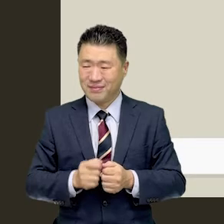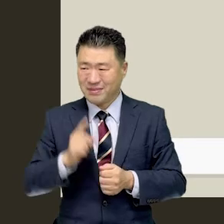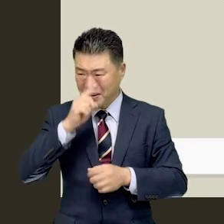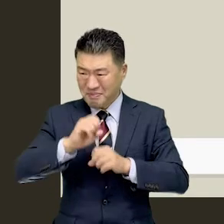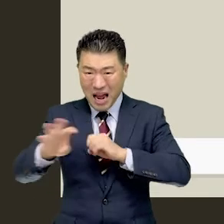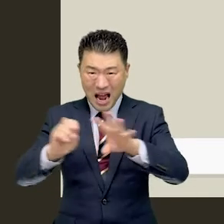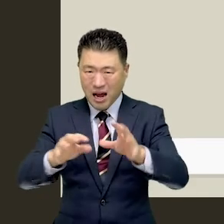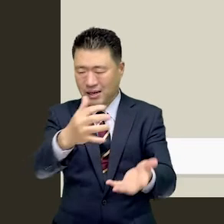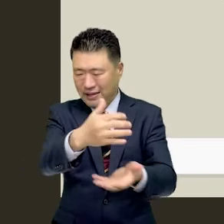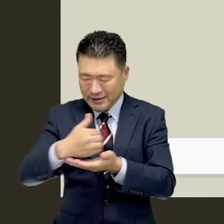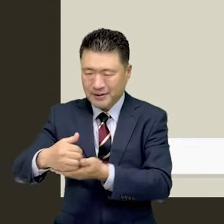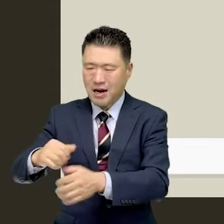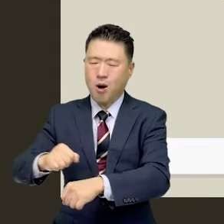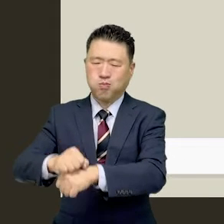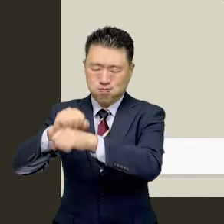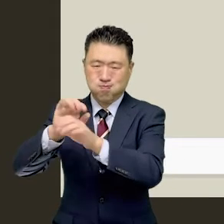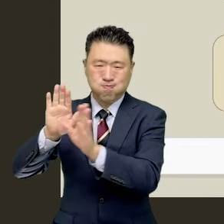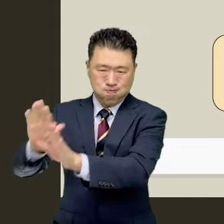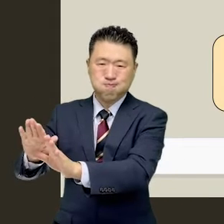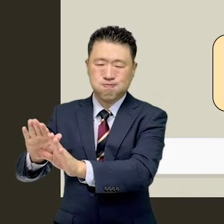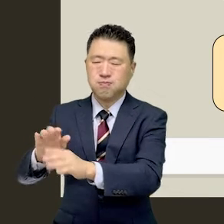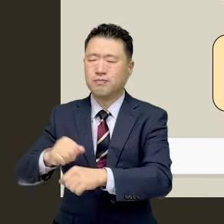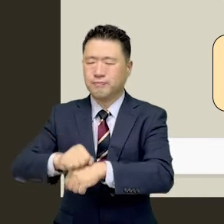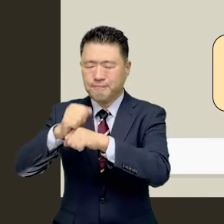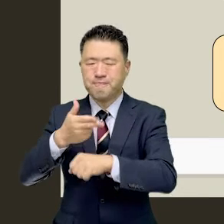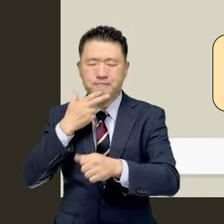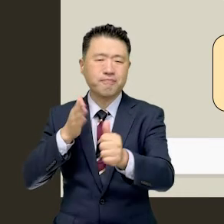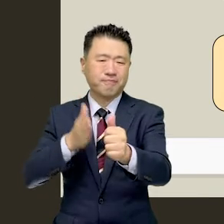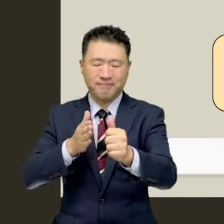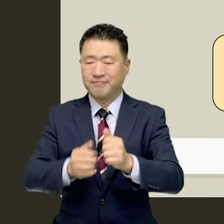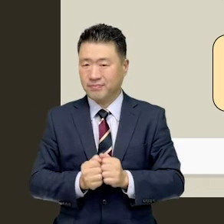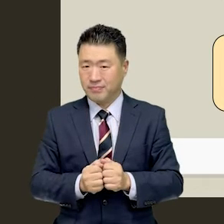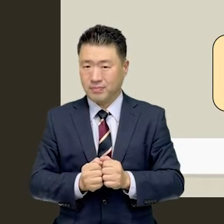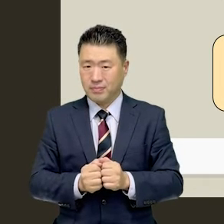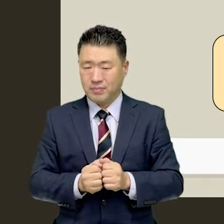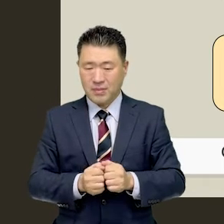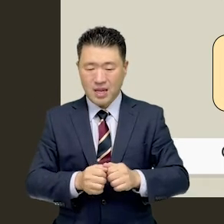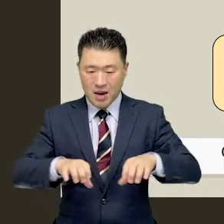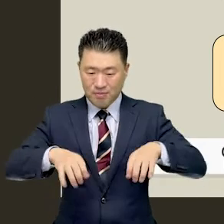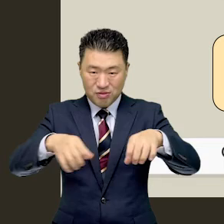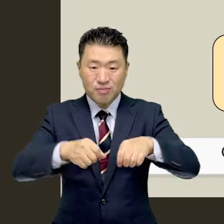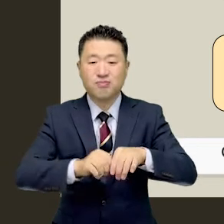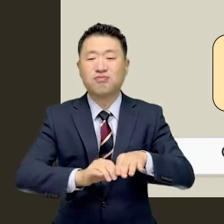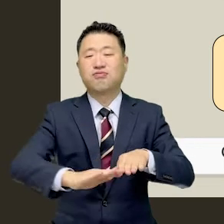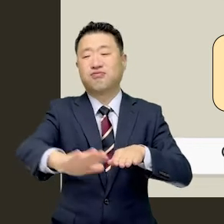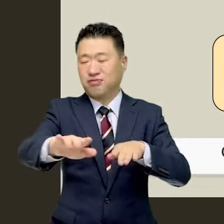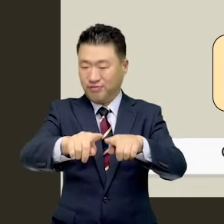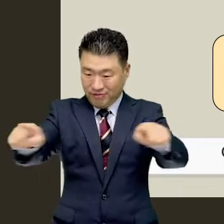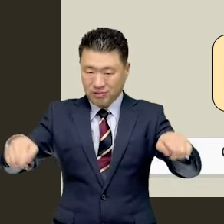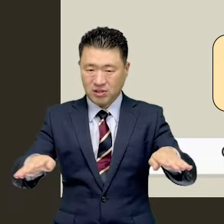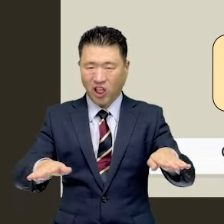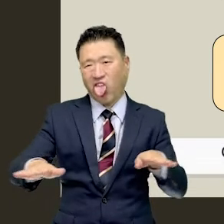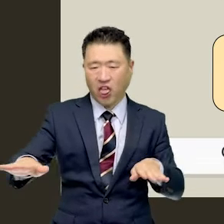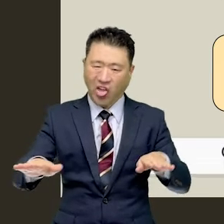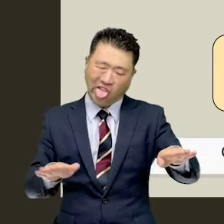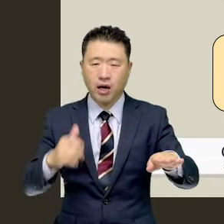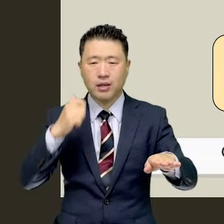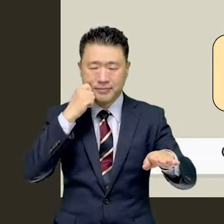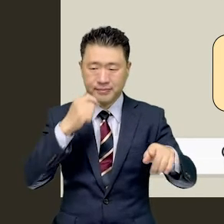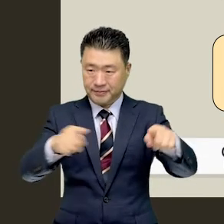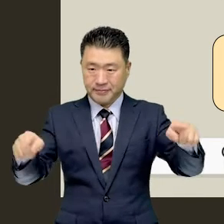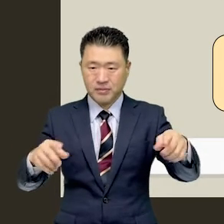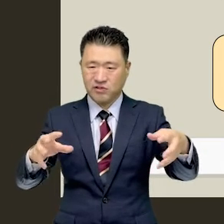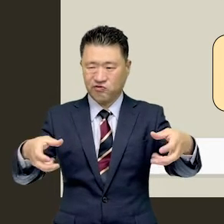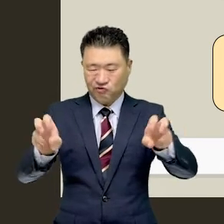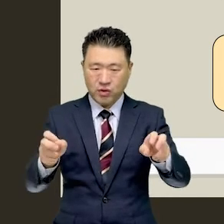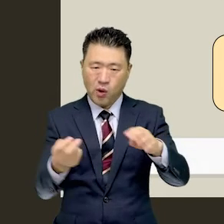치워 쌓이지 않게 해야 합니다. 바닥에 깔린 양탄자나 매트는 안전하게 고정하고 가장자리가 주름지지